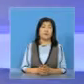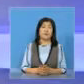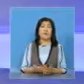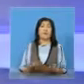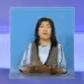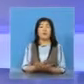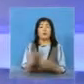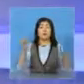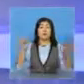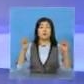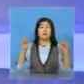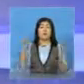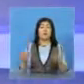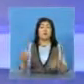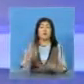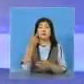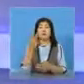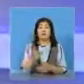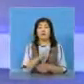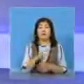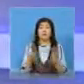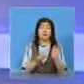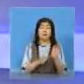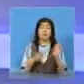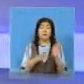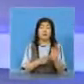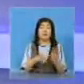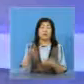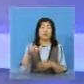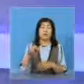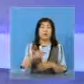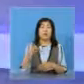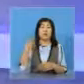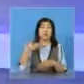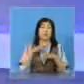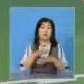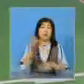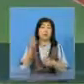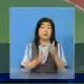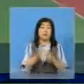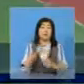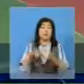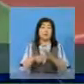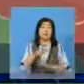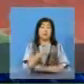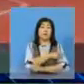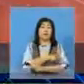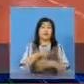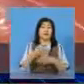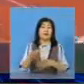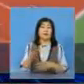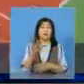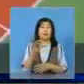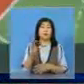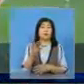И к новостям спорта. На протяжении двух дней с 6 по 7 декабря в Актобе проходила спартакиада среди членов городского филиала партии